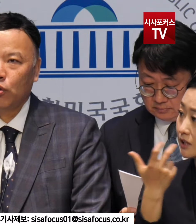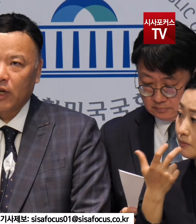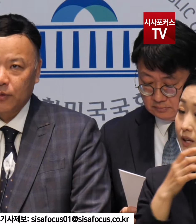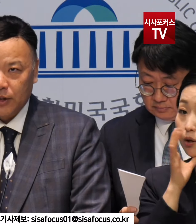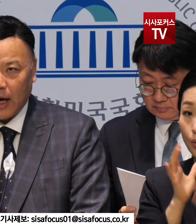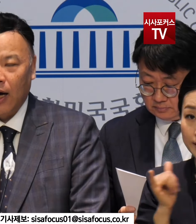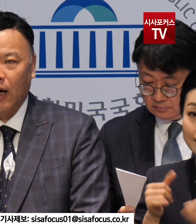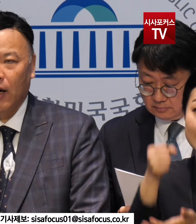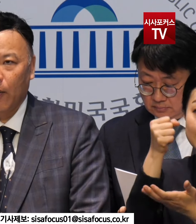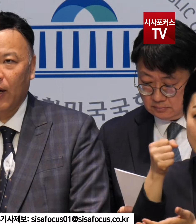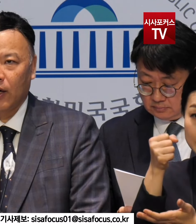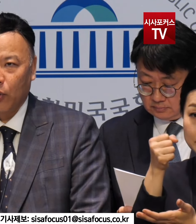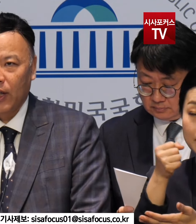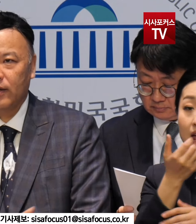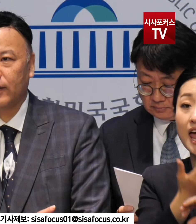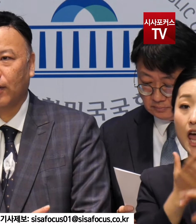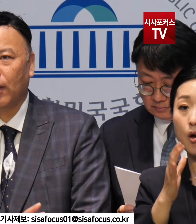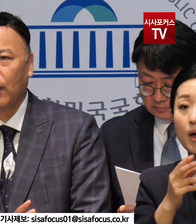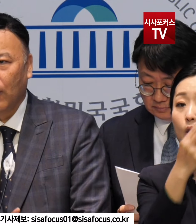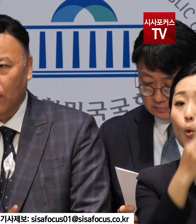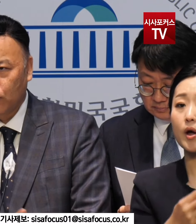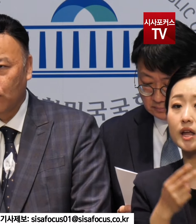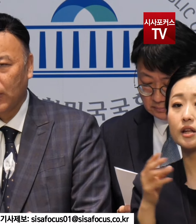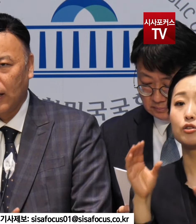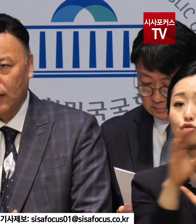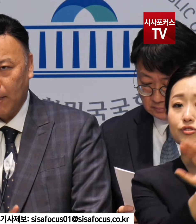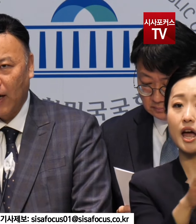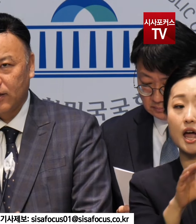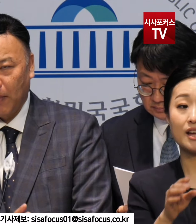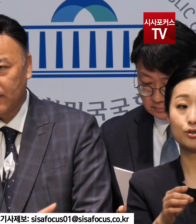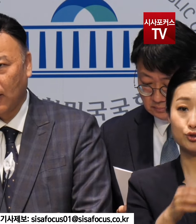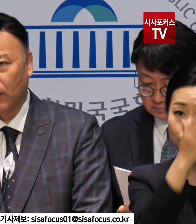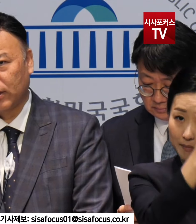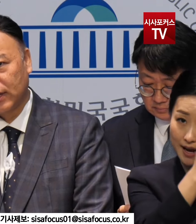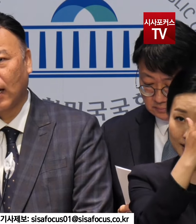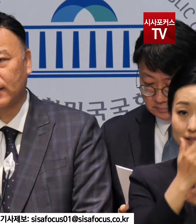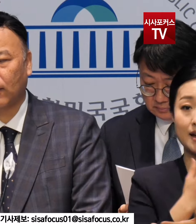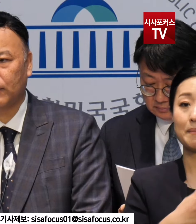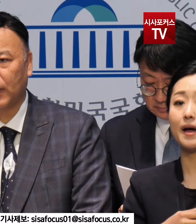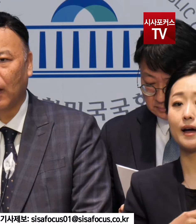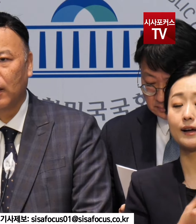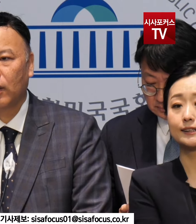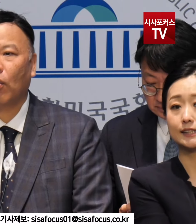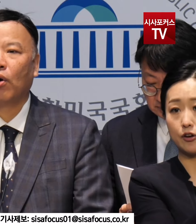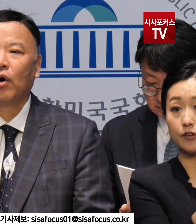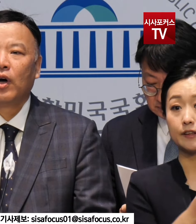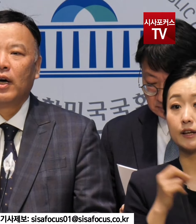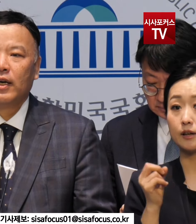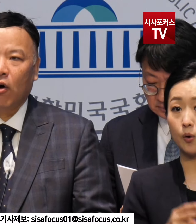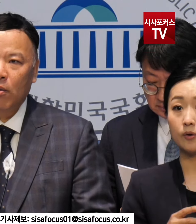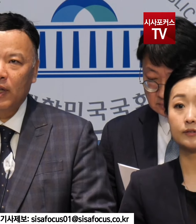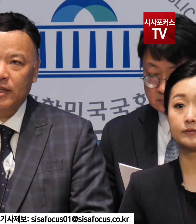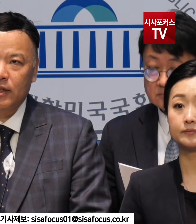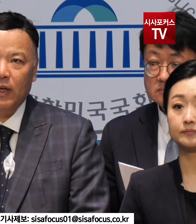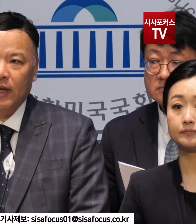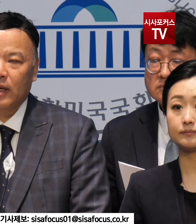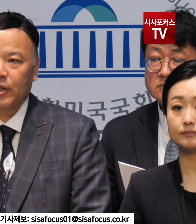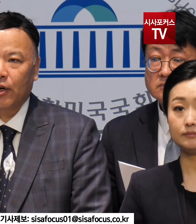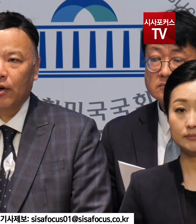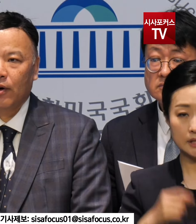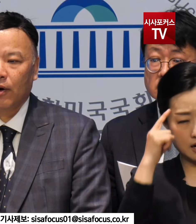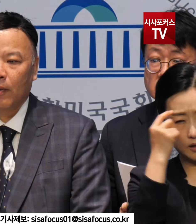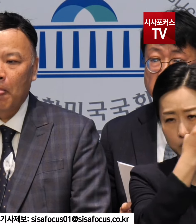이 노후 자금들을 다 해외 코인에 의해서 중국이나 이제 말레이시아를 빠져나가고 이거 심각한 사건입니다. 그리고 얼마나